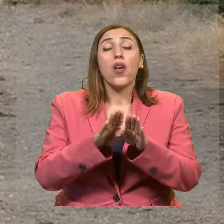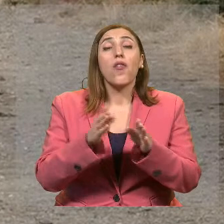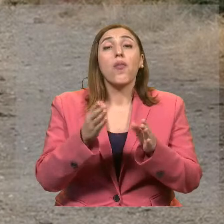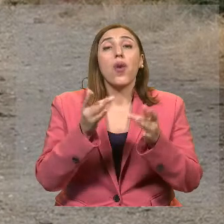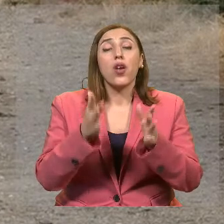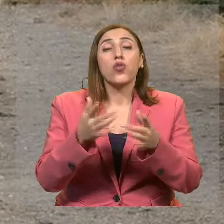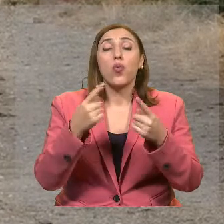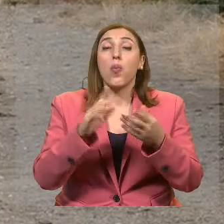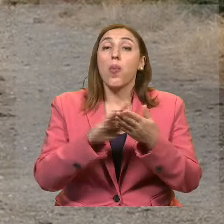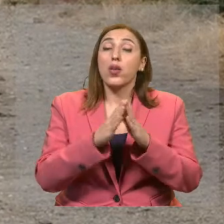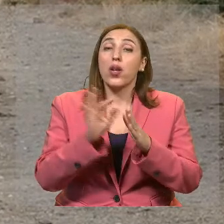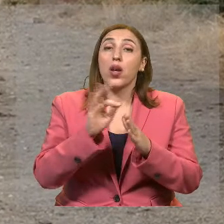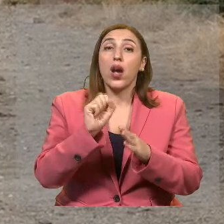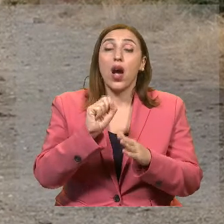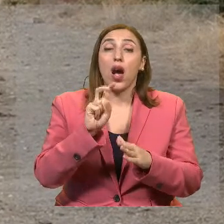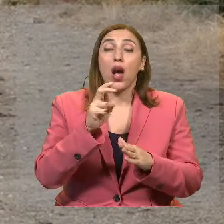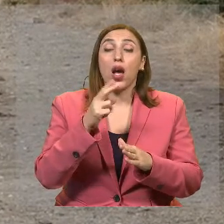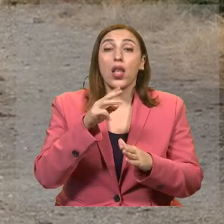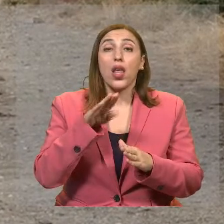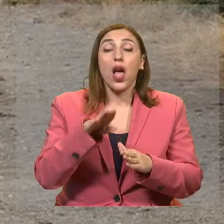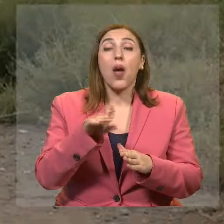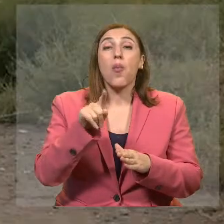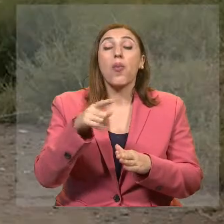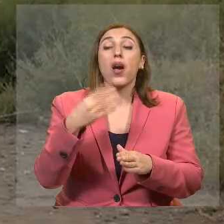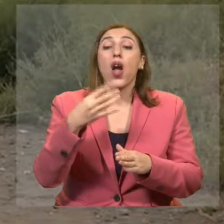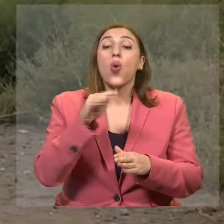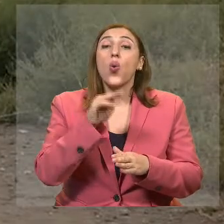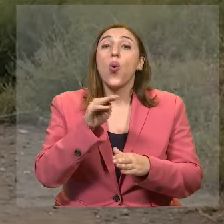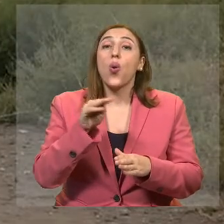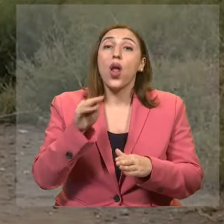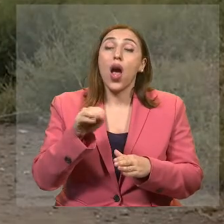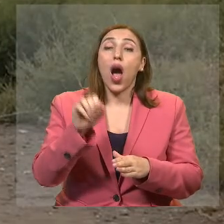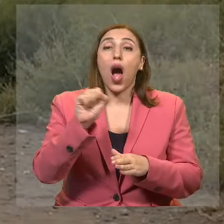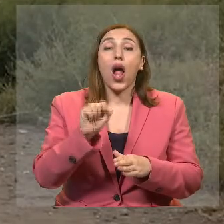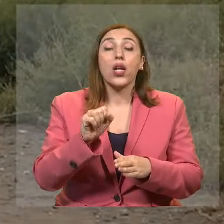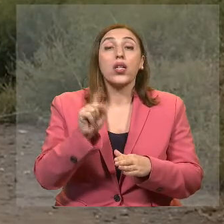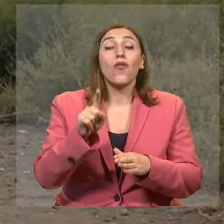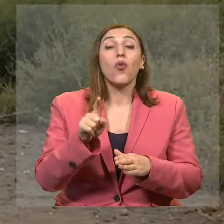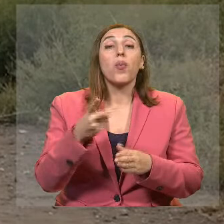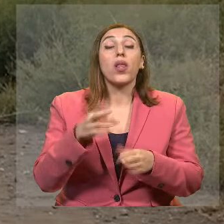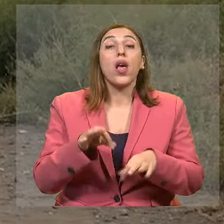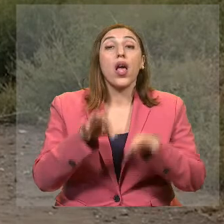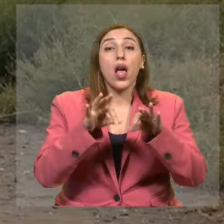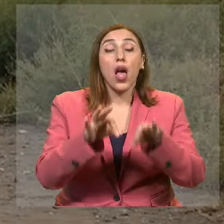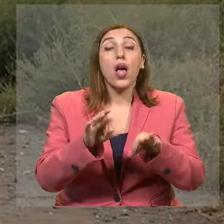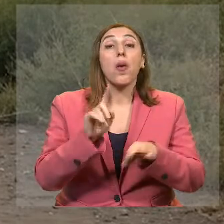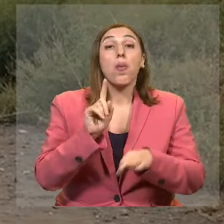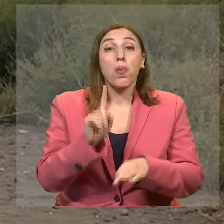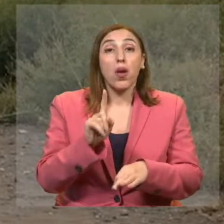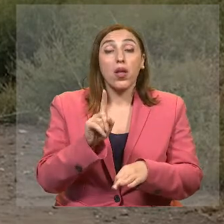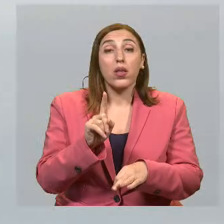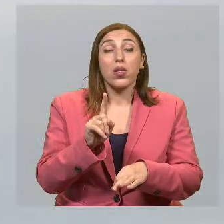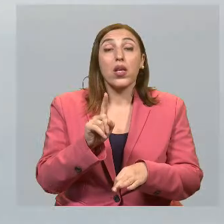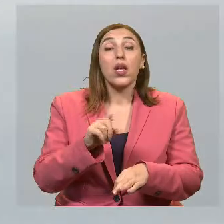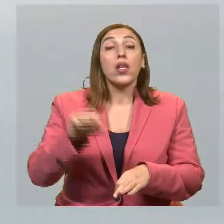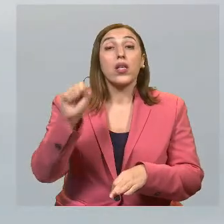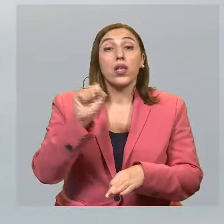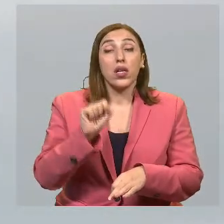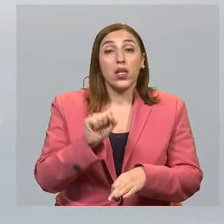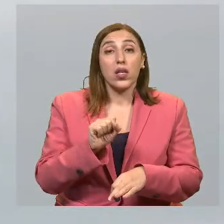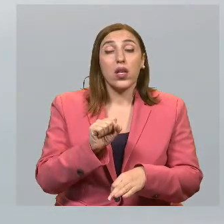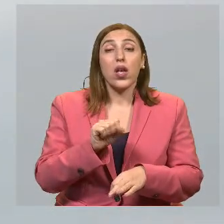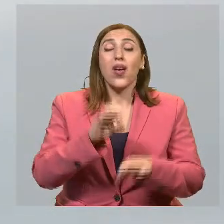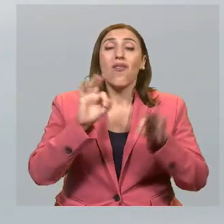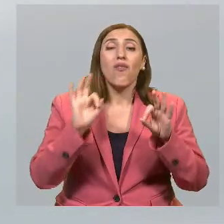մասին, թե աղդամում սպասող մեր 40 տոննա ալյուրն էլ պիտի Արցախ մտնի։ Ի վերջո ինչ տեղի ունեցավ։ Պաշտոնական